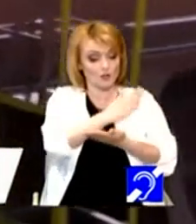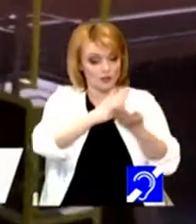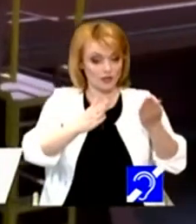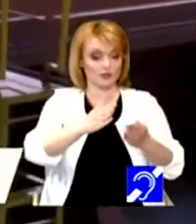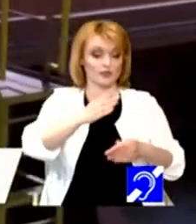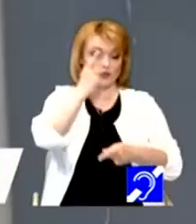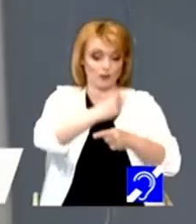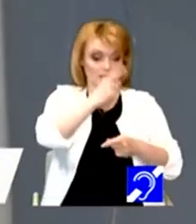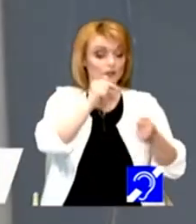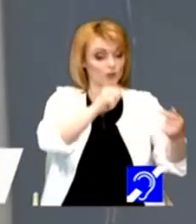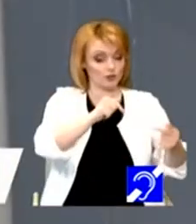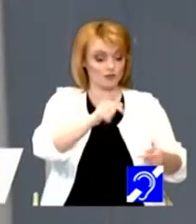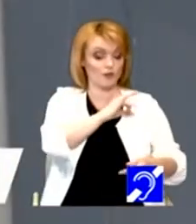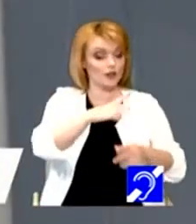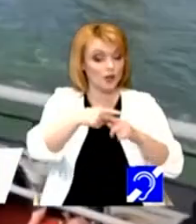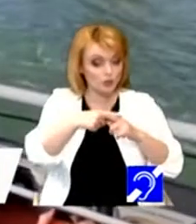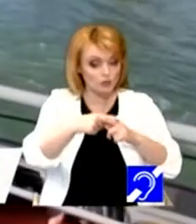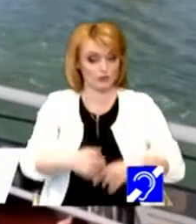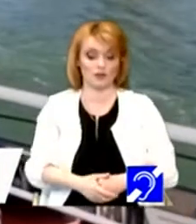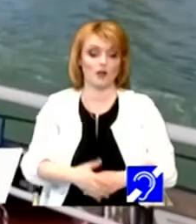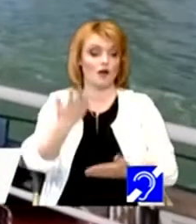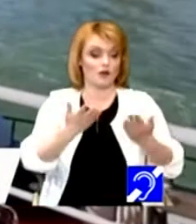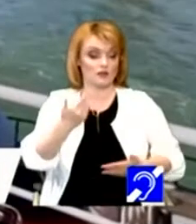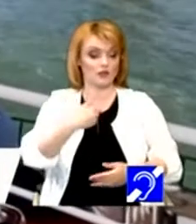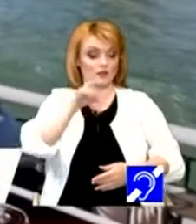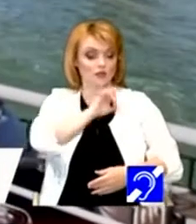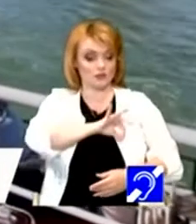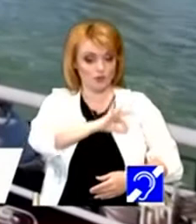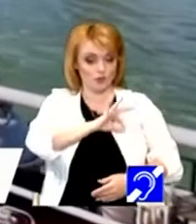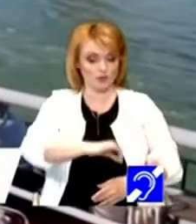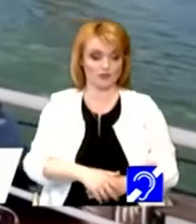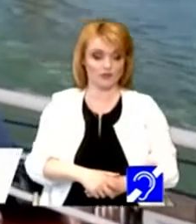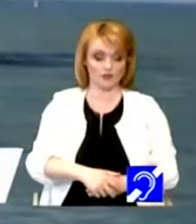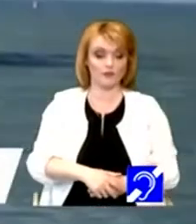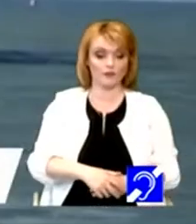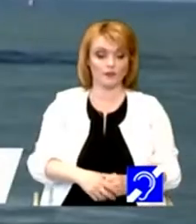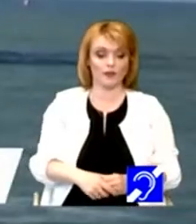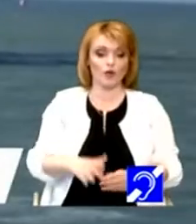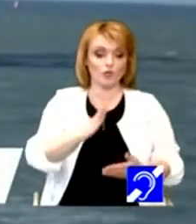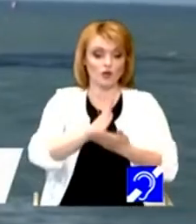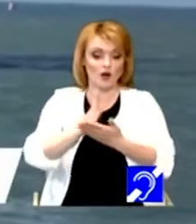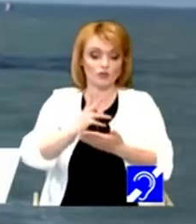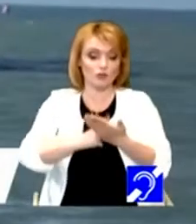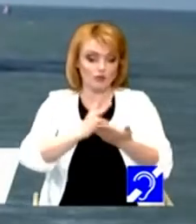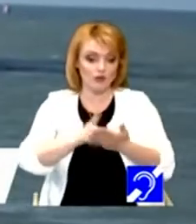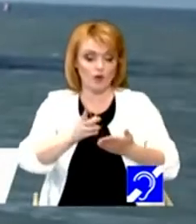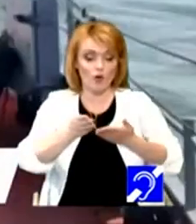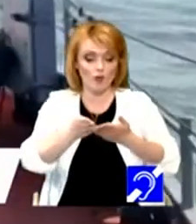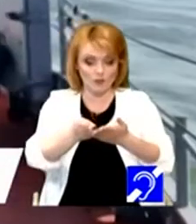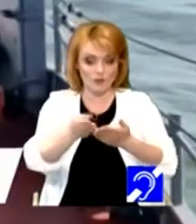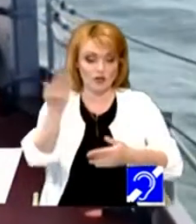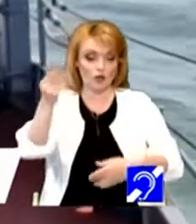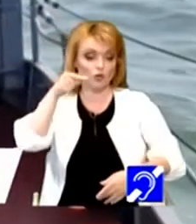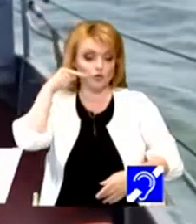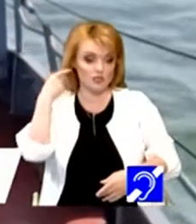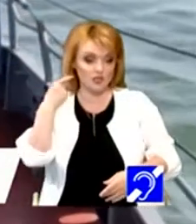fură grâul ucrainean și îl tranzacționează în beneficiul propriu. Ambasada ucraineană din Liban a produs dovezi potrivit cărora o navă sub pavilion